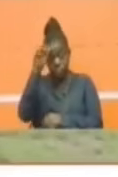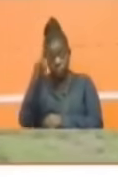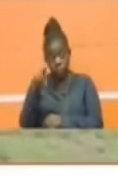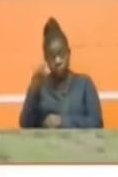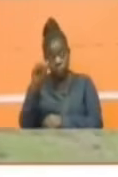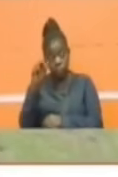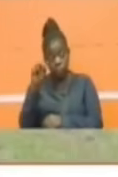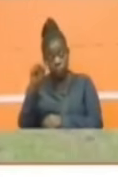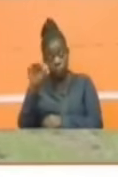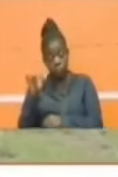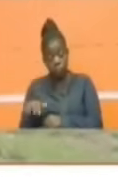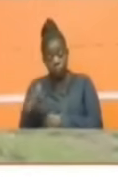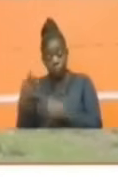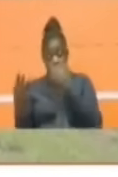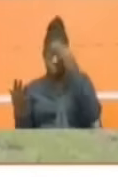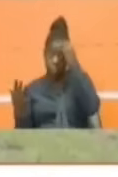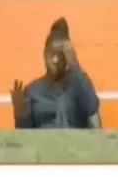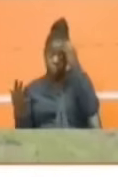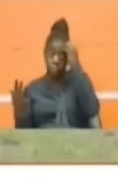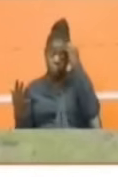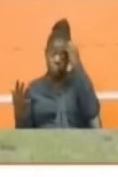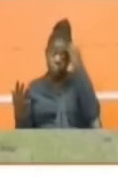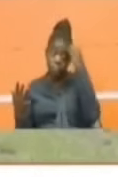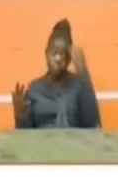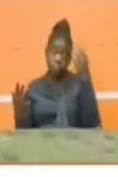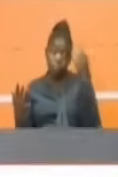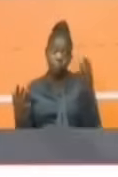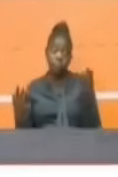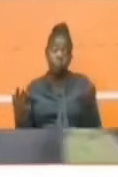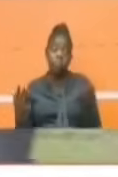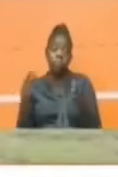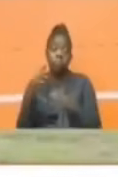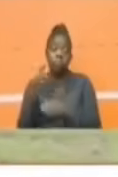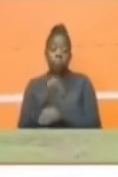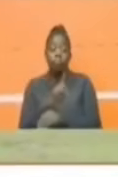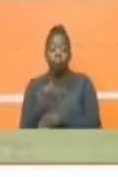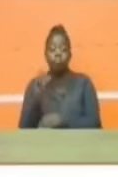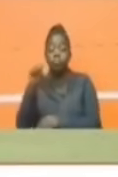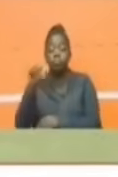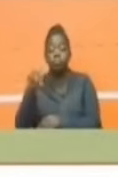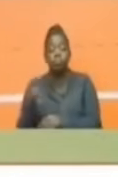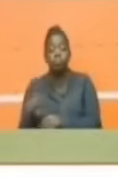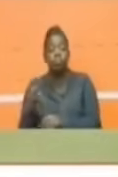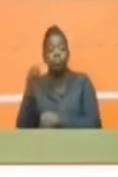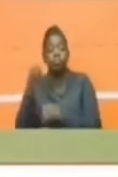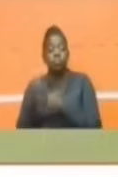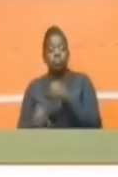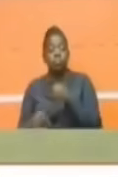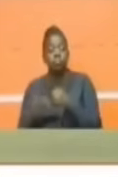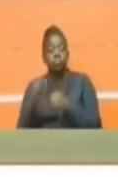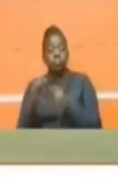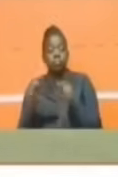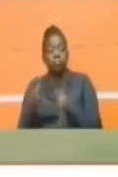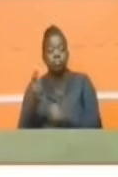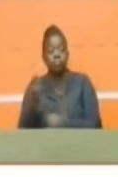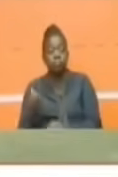titano kunya ulvanyo ndachikesho ndo kugwa konga waluda lubala golo bili kubili kuzanyo timu kumino mukaga